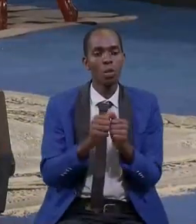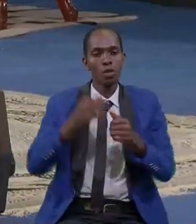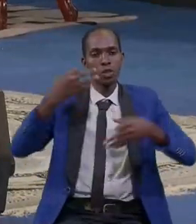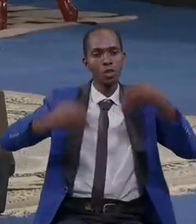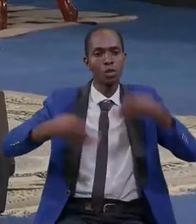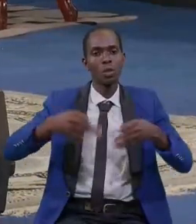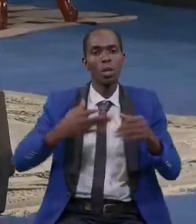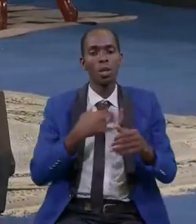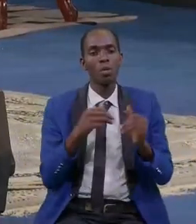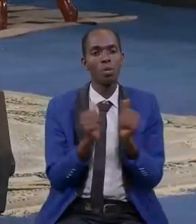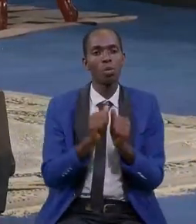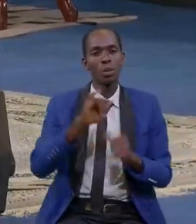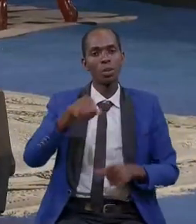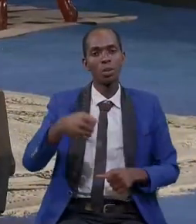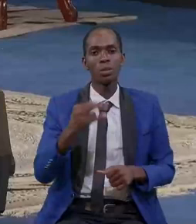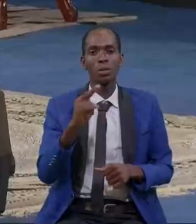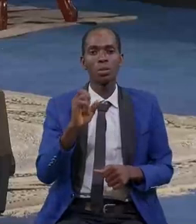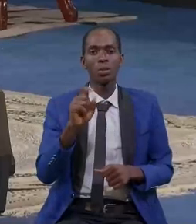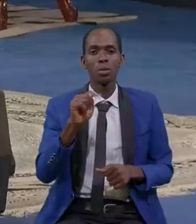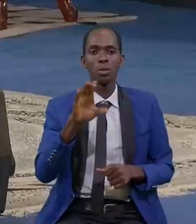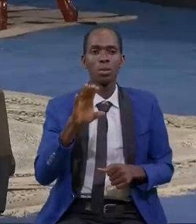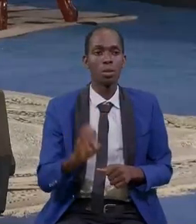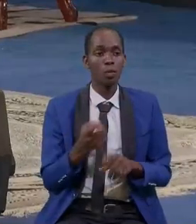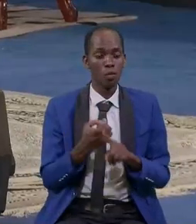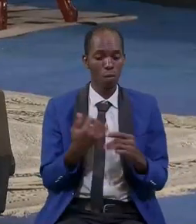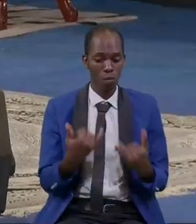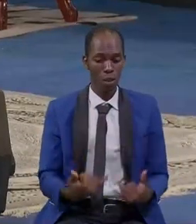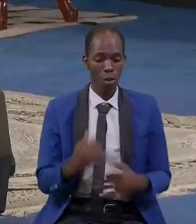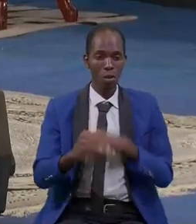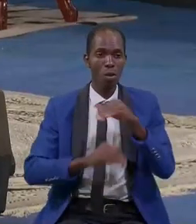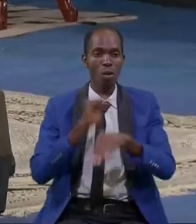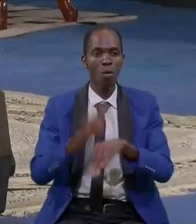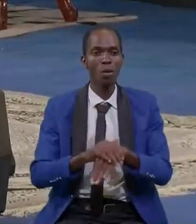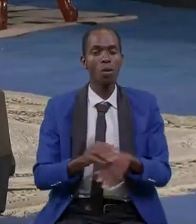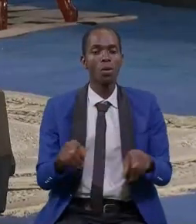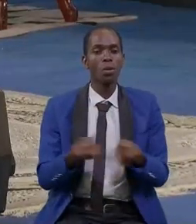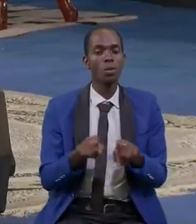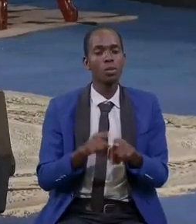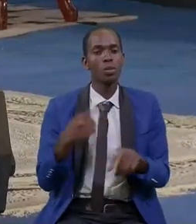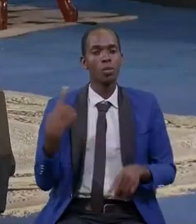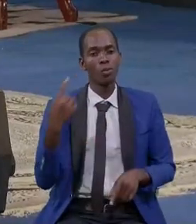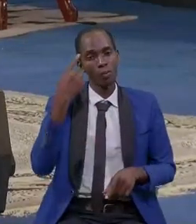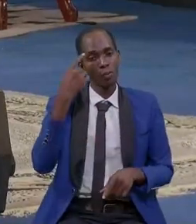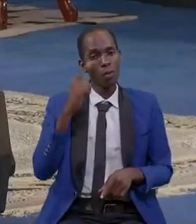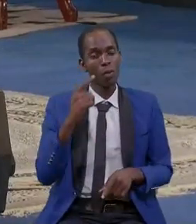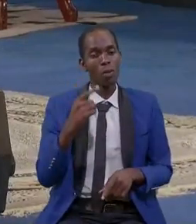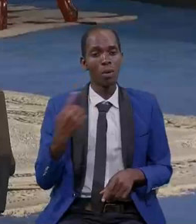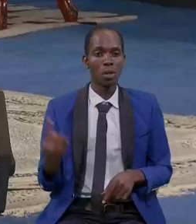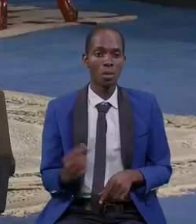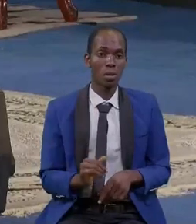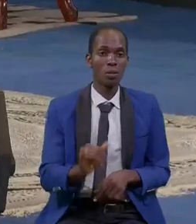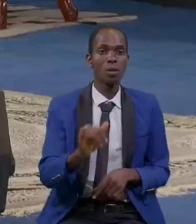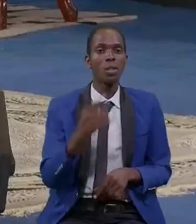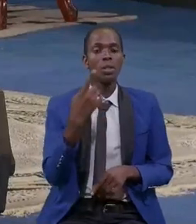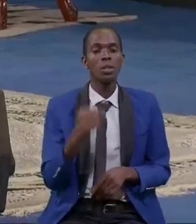droit et par la justice, dès maintenant et à jamais. Voilà ce que fera